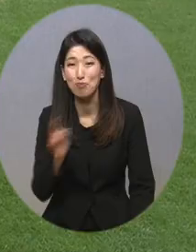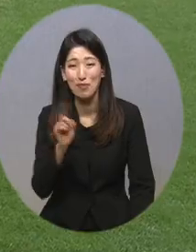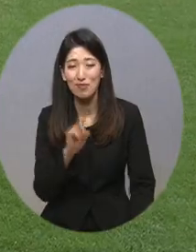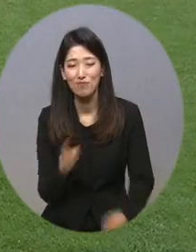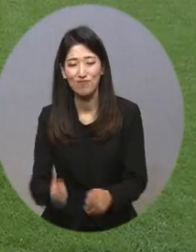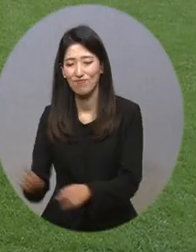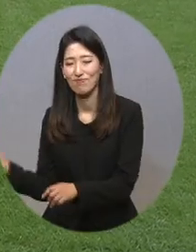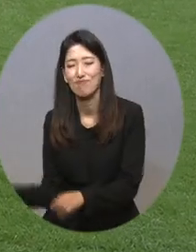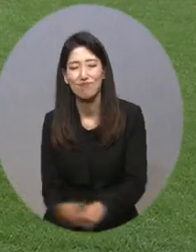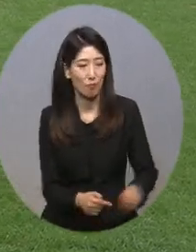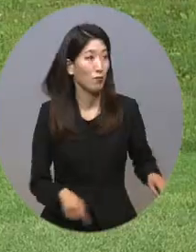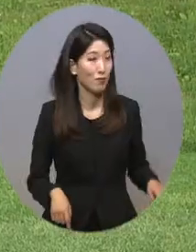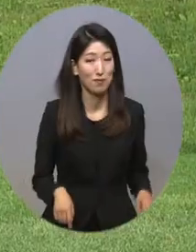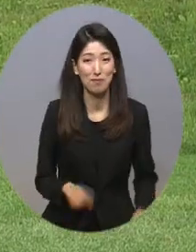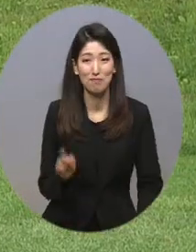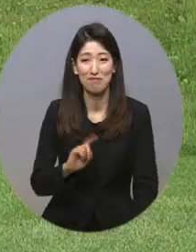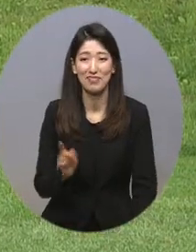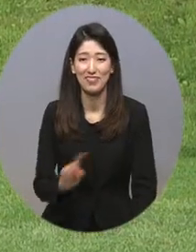아 지금